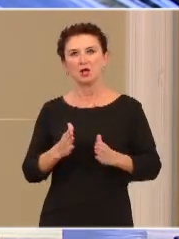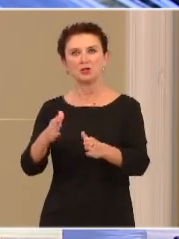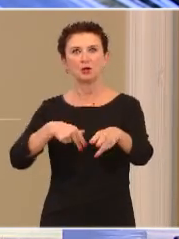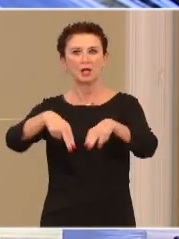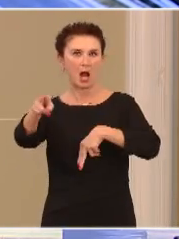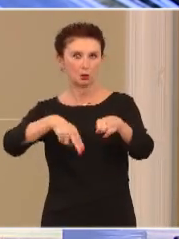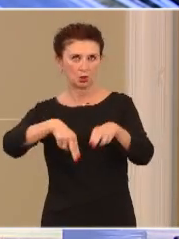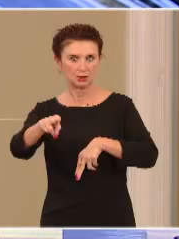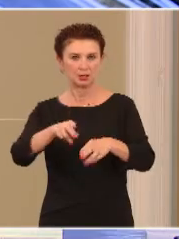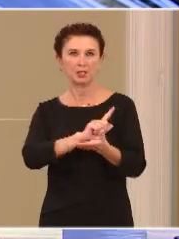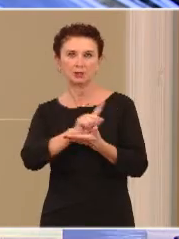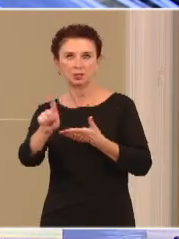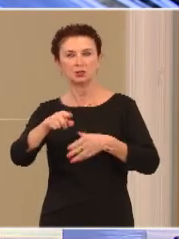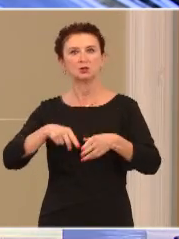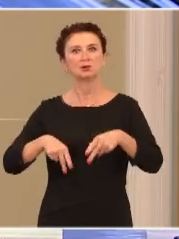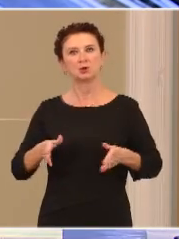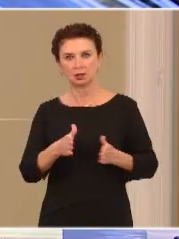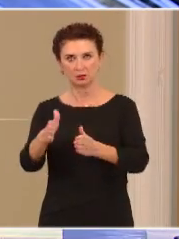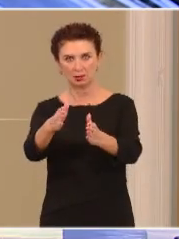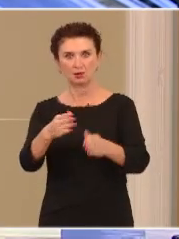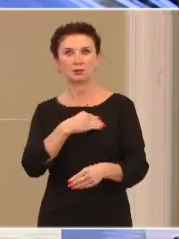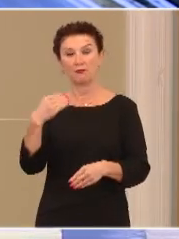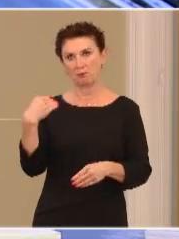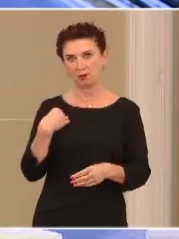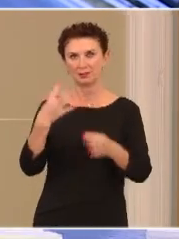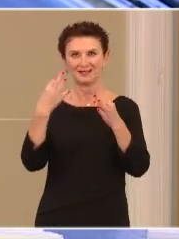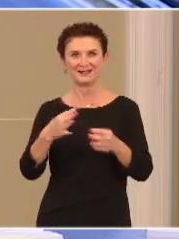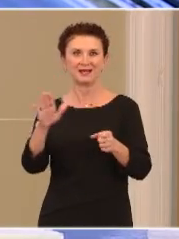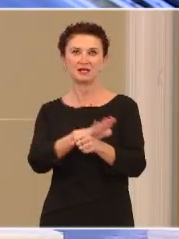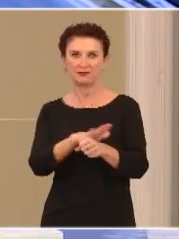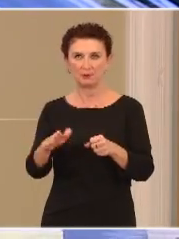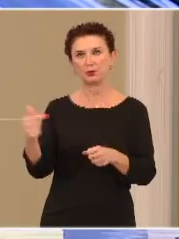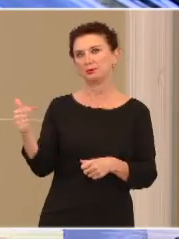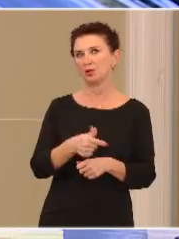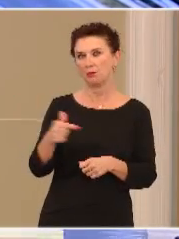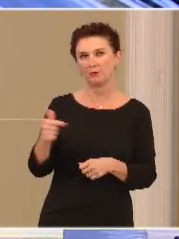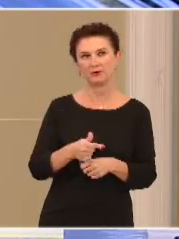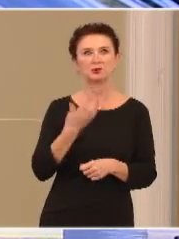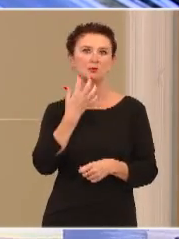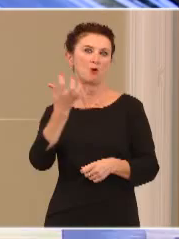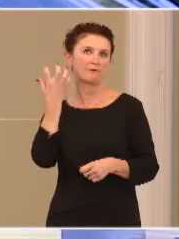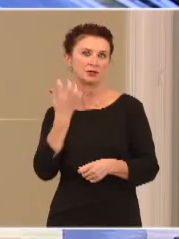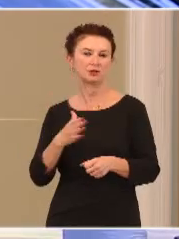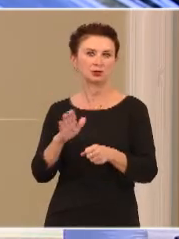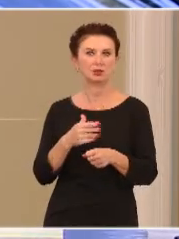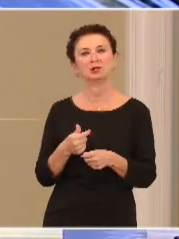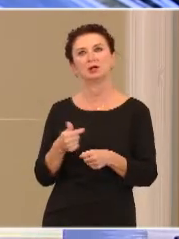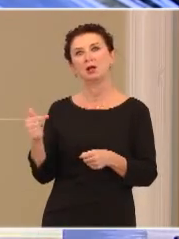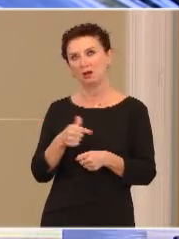Polsce. Wypełniamy te zobowiązania, które podjęliśmy wcześniej. Program o rekordowej